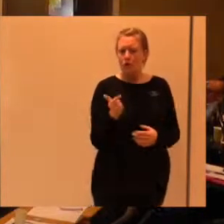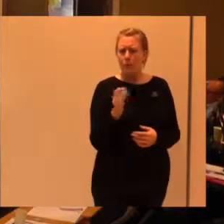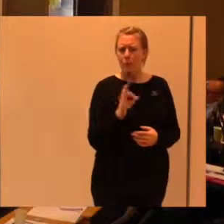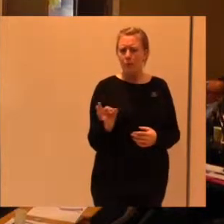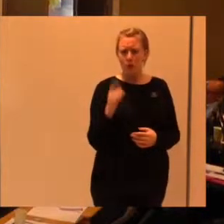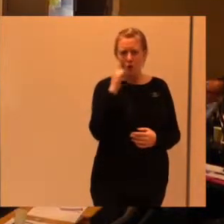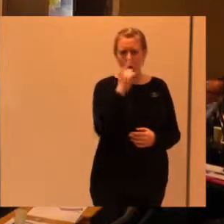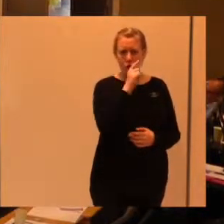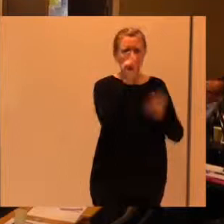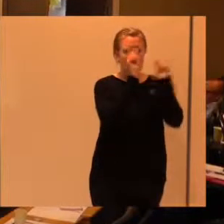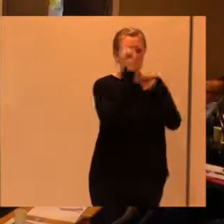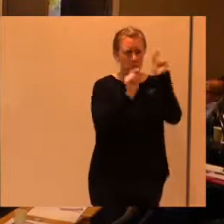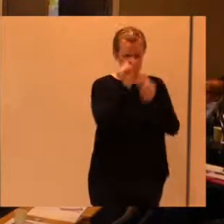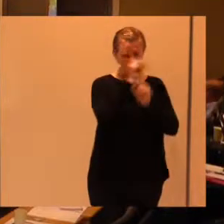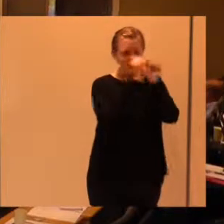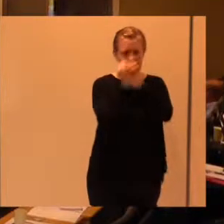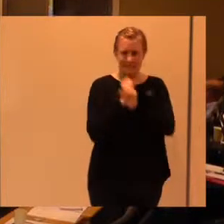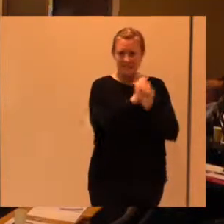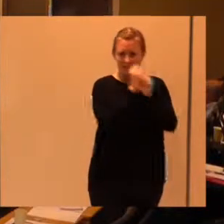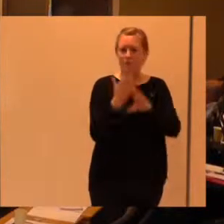ögonfixeringar innan hon klickar första gången.